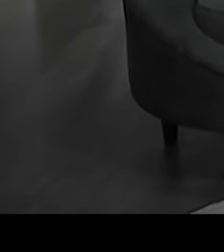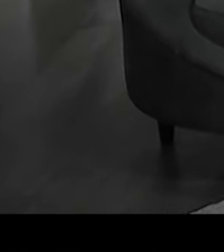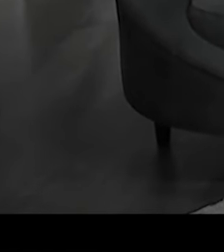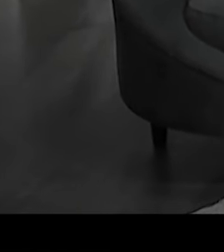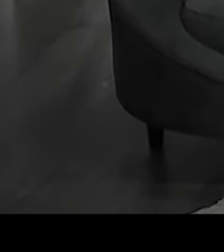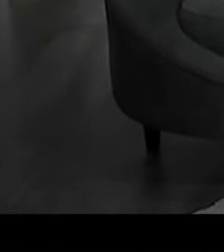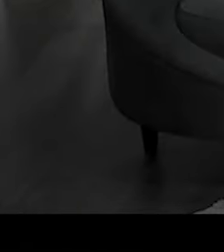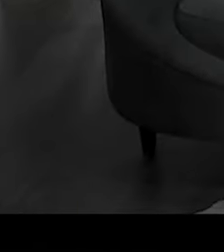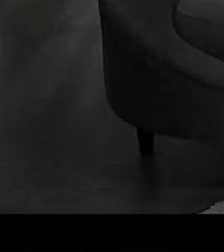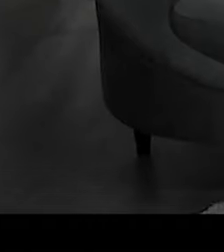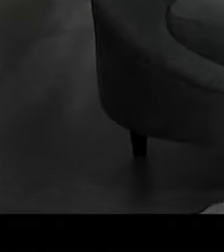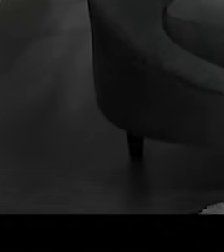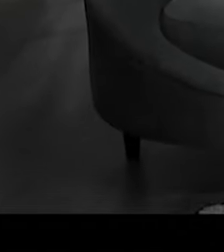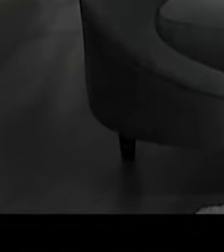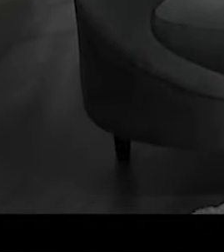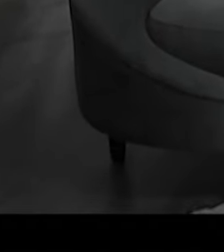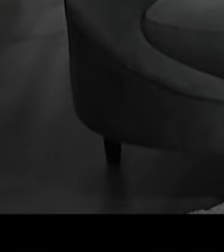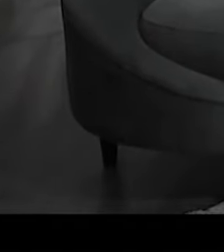ونودع عهد الأسواق.